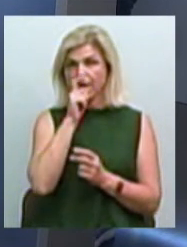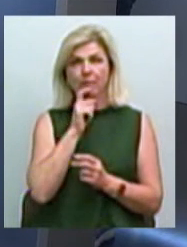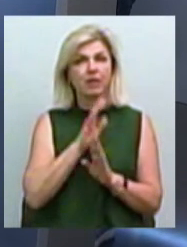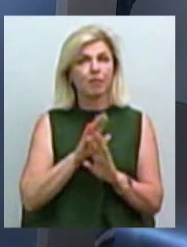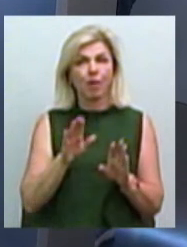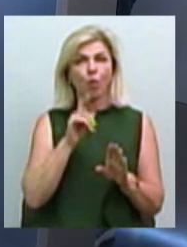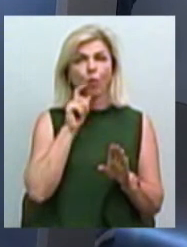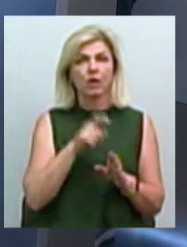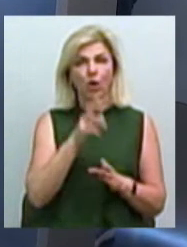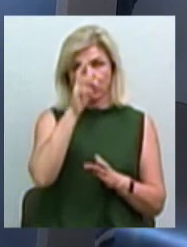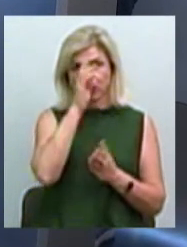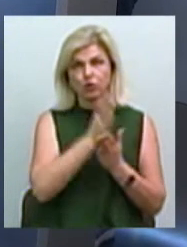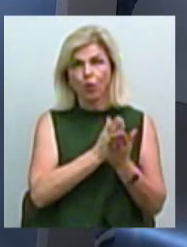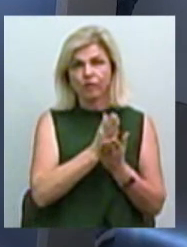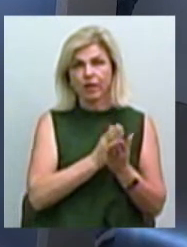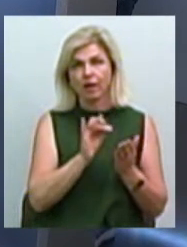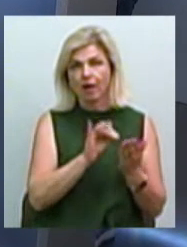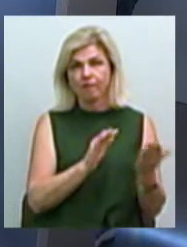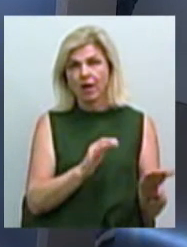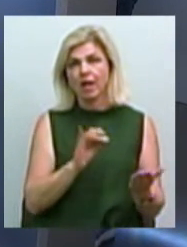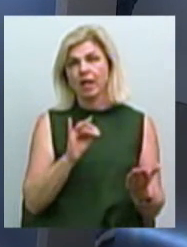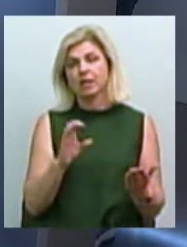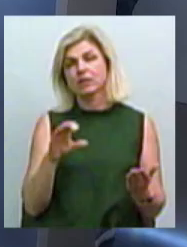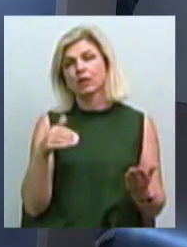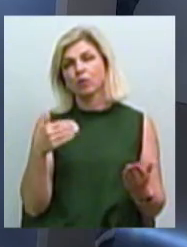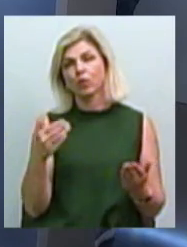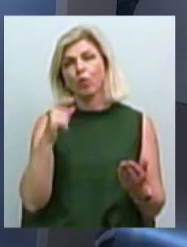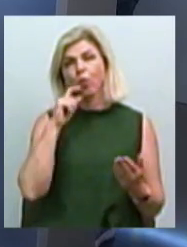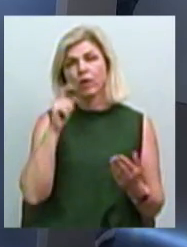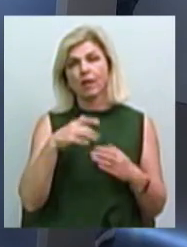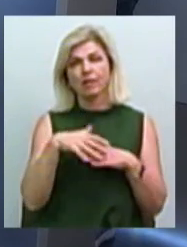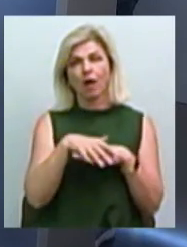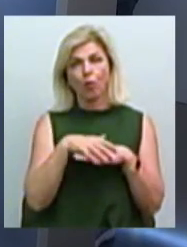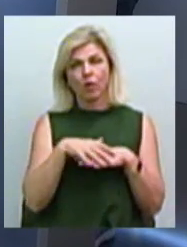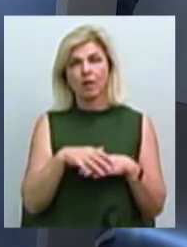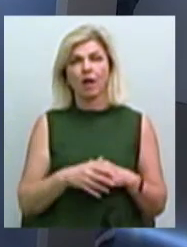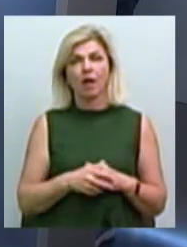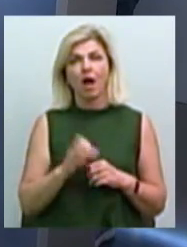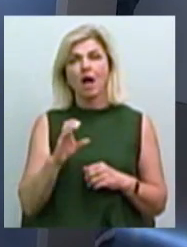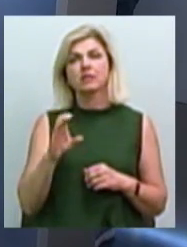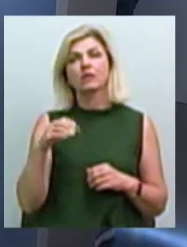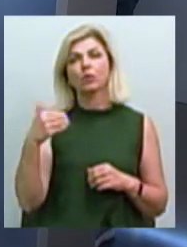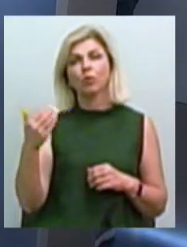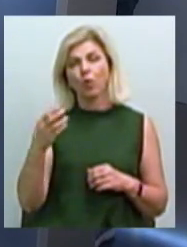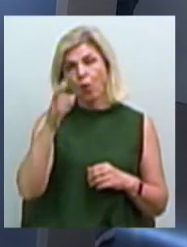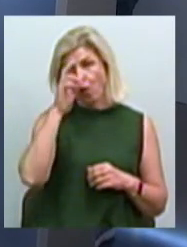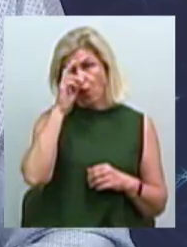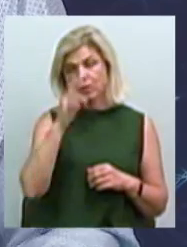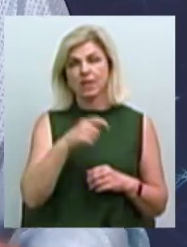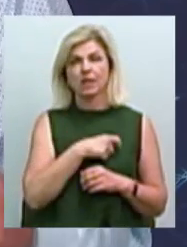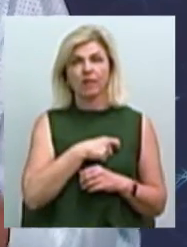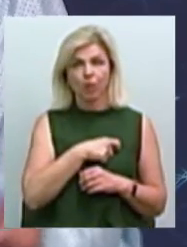украинских чиновников и не со стороны украинского народа, а со стороны американского госдепа, который